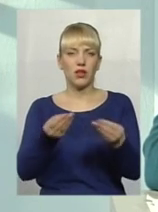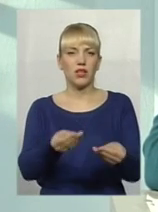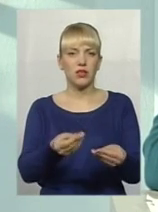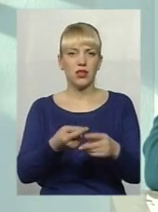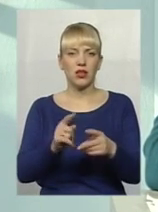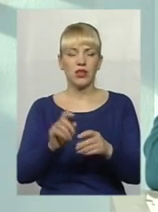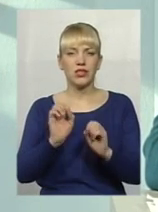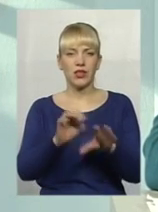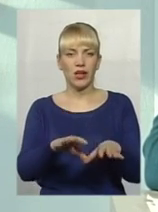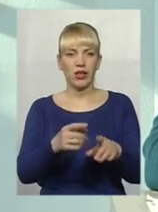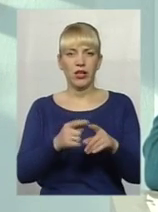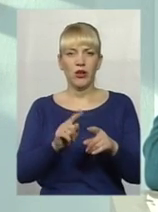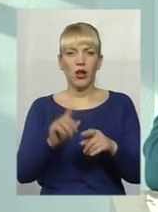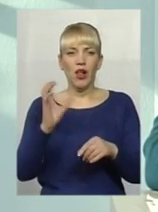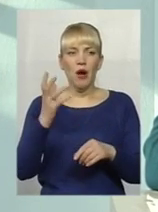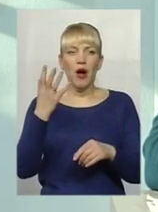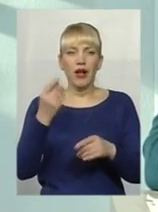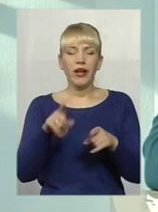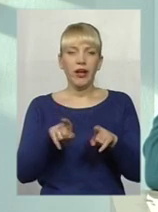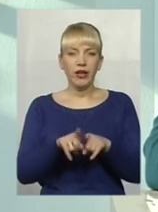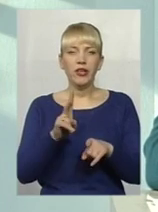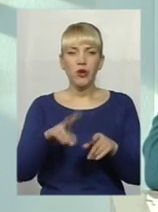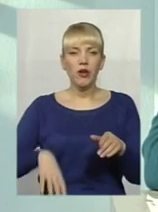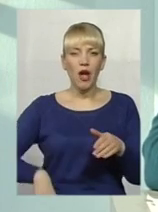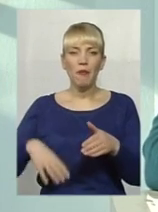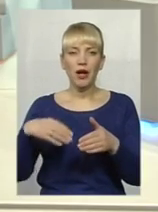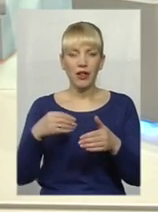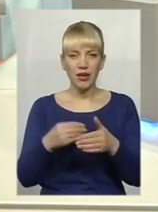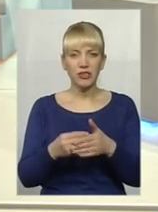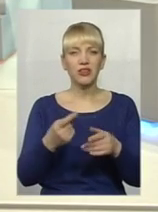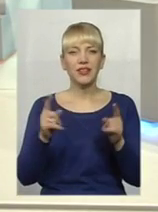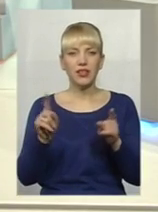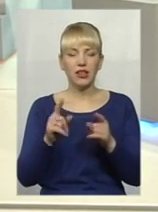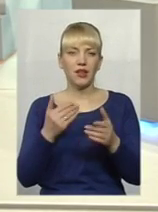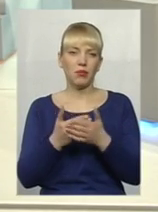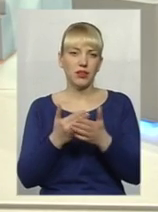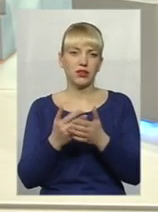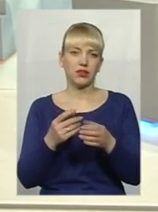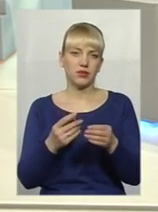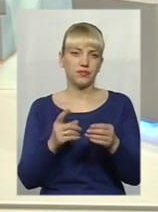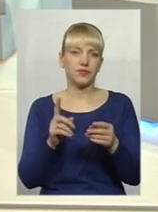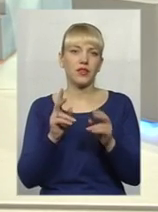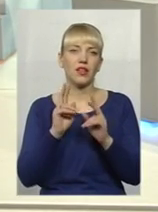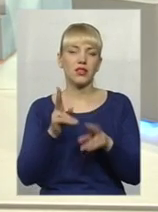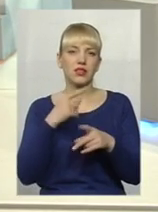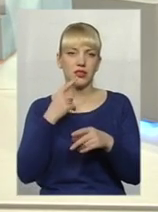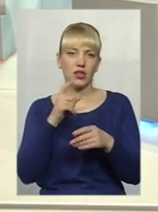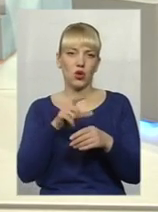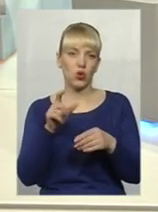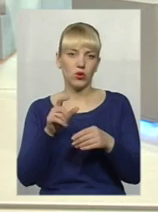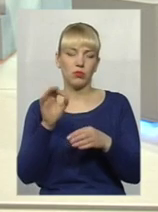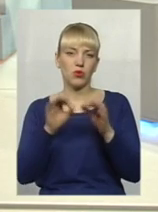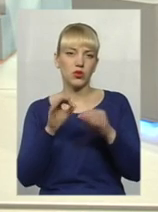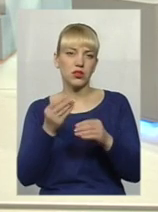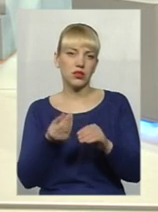А є ще такі, що навіть доплачують, якщо вже розвинута держава, де людям якийсь маленький процент стимулюють, так би мовити, маленький процент,